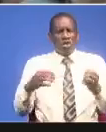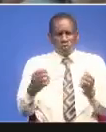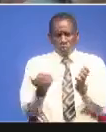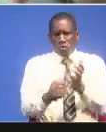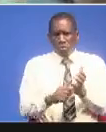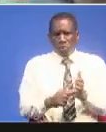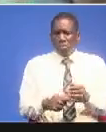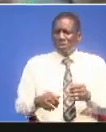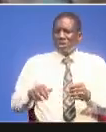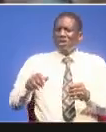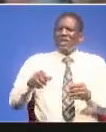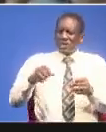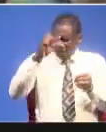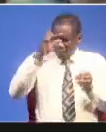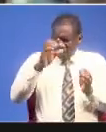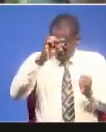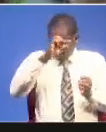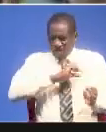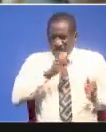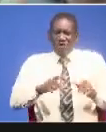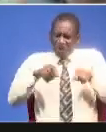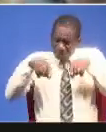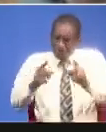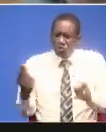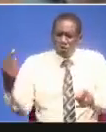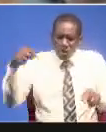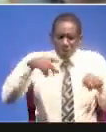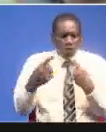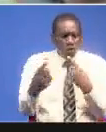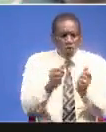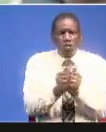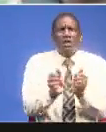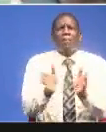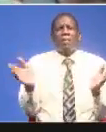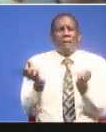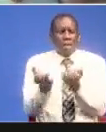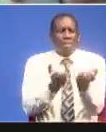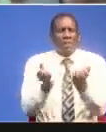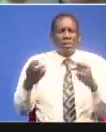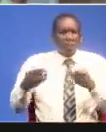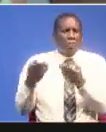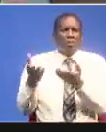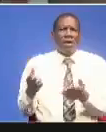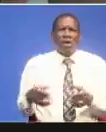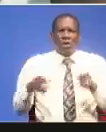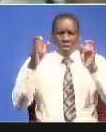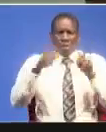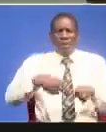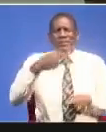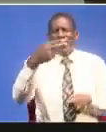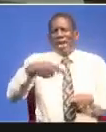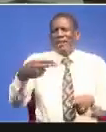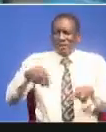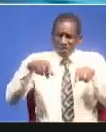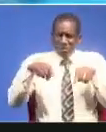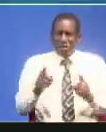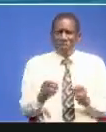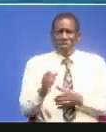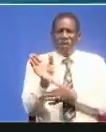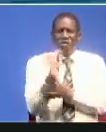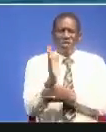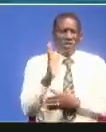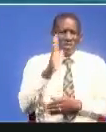mwenyewe jilete hapa aonge na raia, wale wa mama wafanya biashara lazima asla wenyewe. Sasa